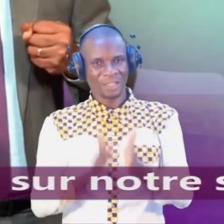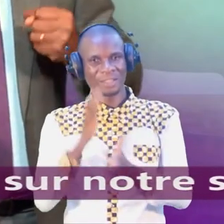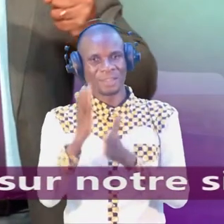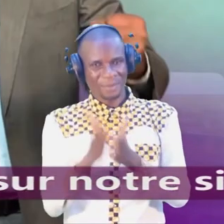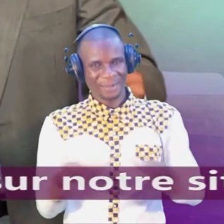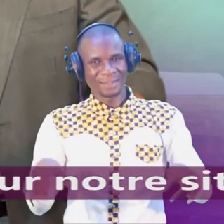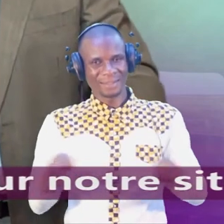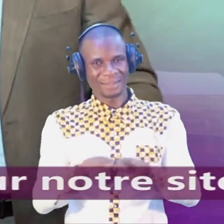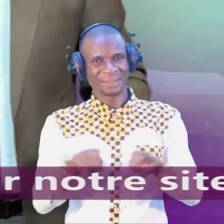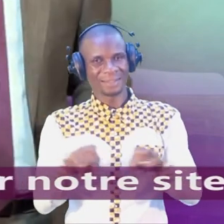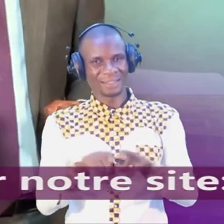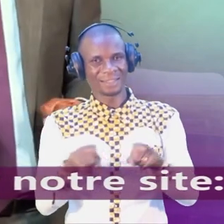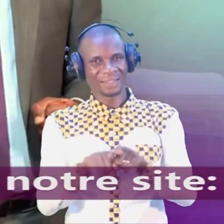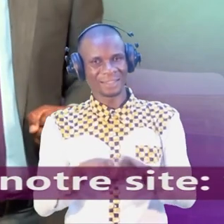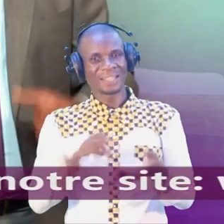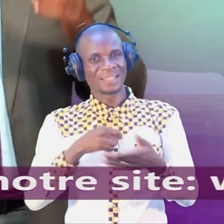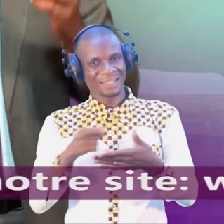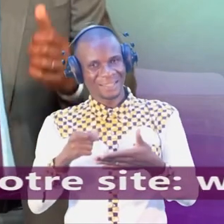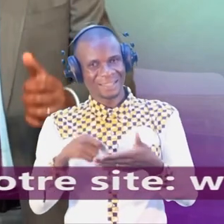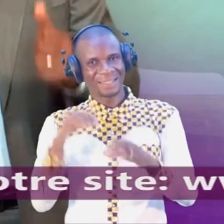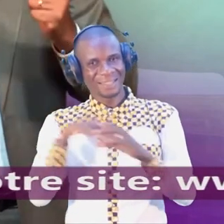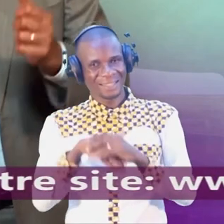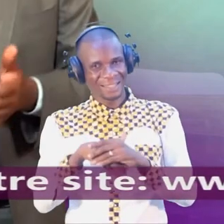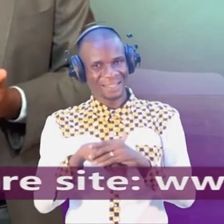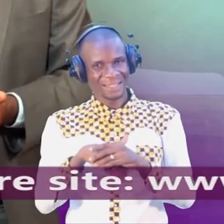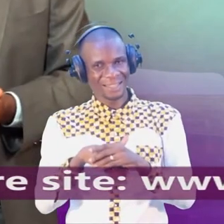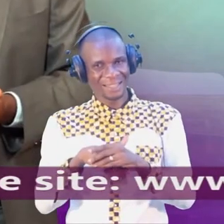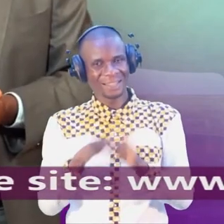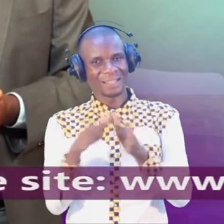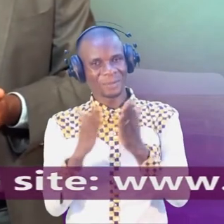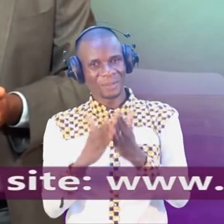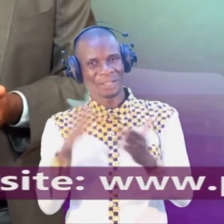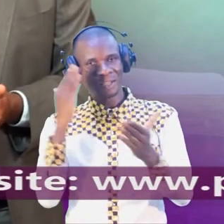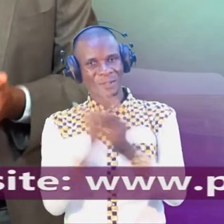hapa imani ya Yesu Kristo ushuhuda wa Yesu pamoja na sheria.